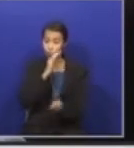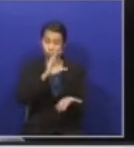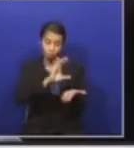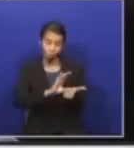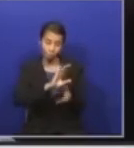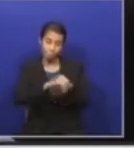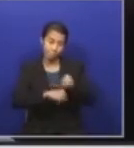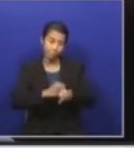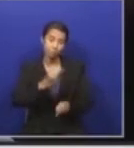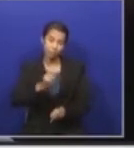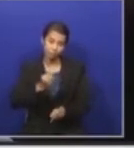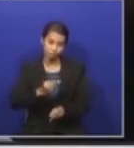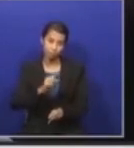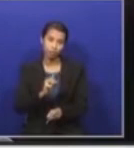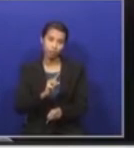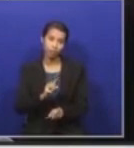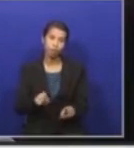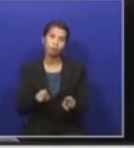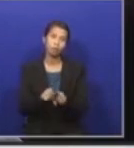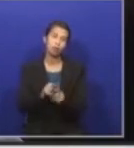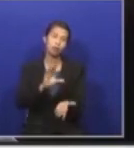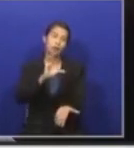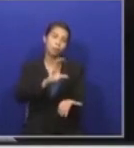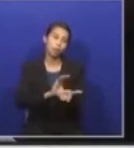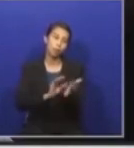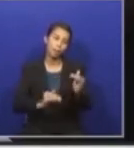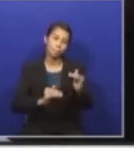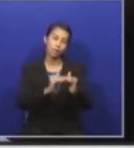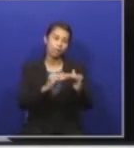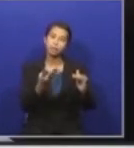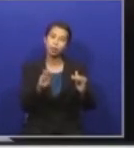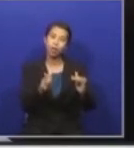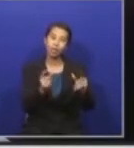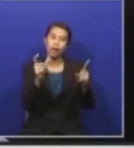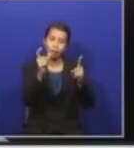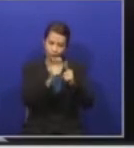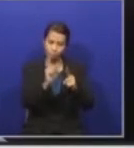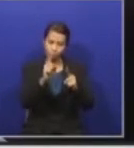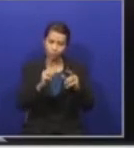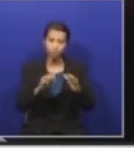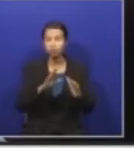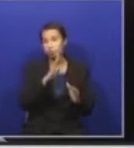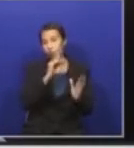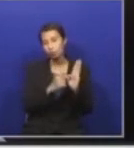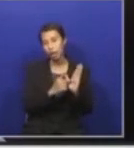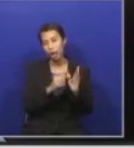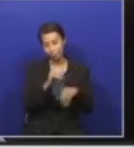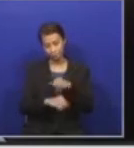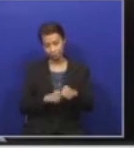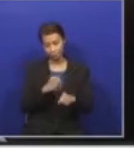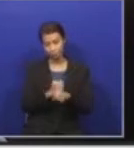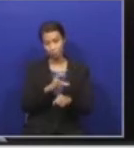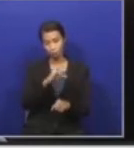ว่าให้ตั้งงบประมาณเป็นวงเงินไม่เกินกว่าเท่าไหร่นะครับเป็นต้นว่าปี2563ตั้